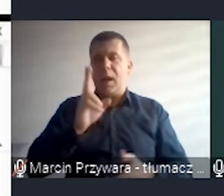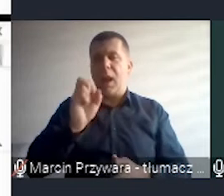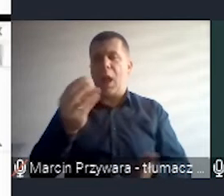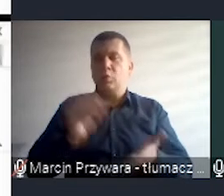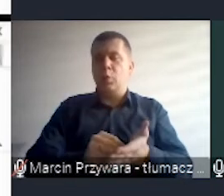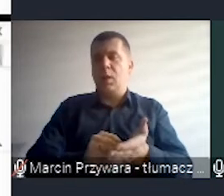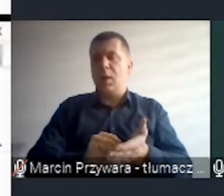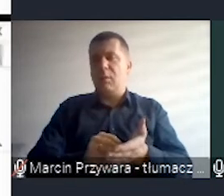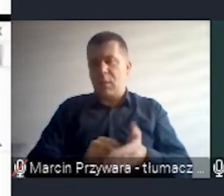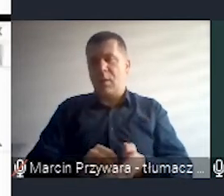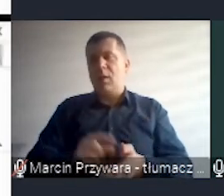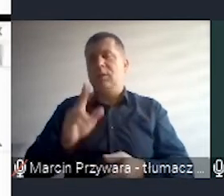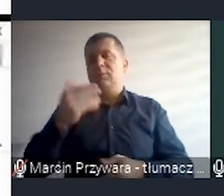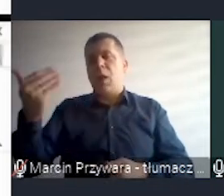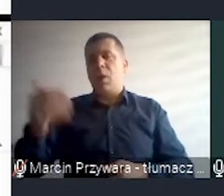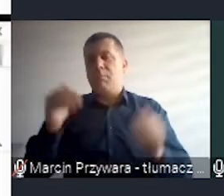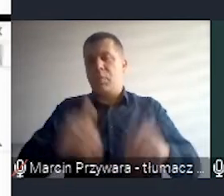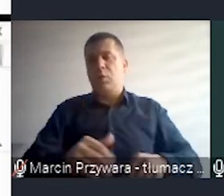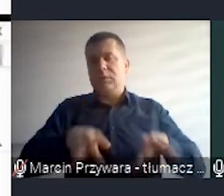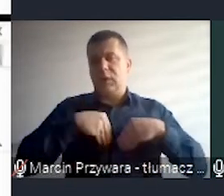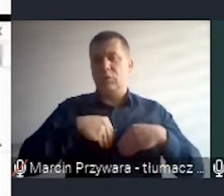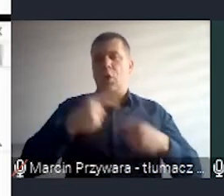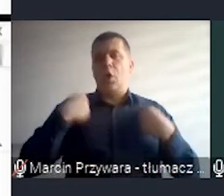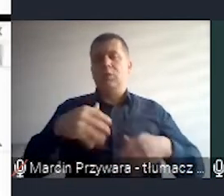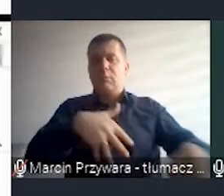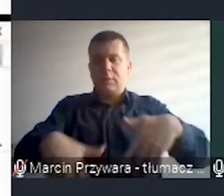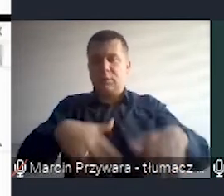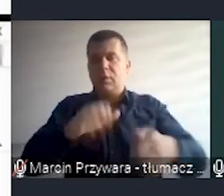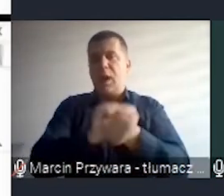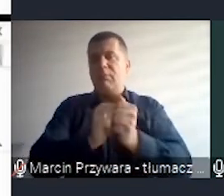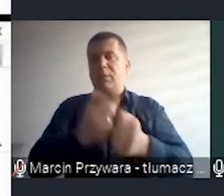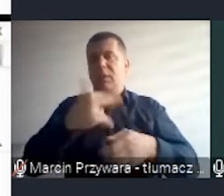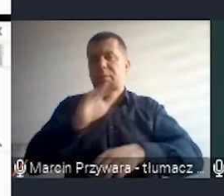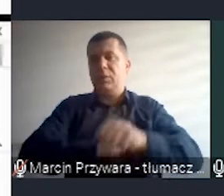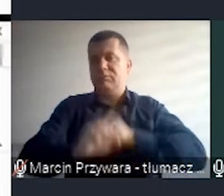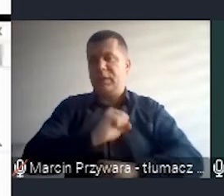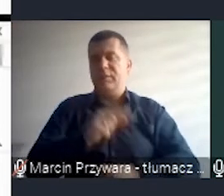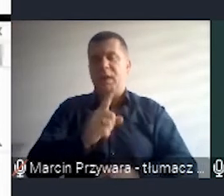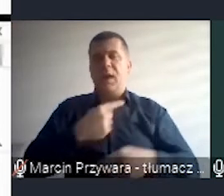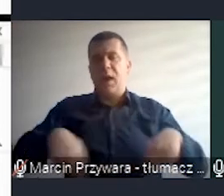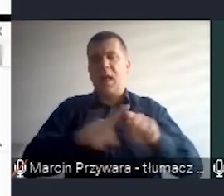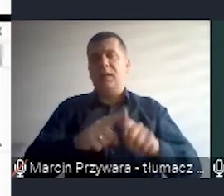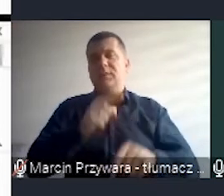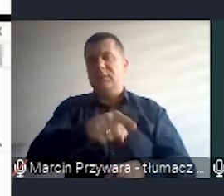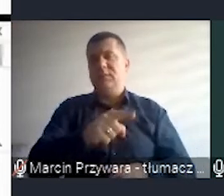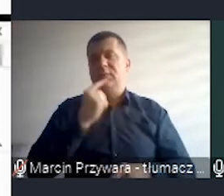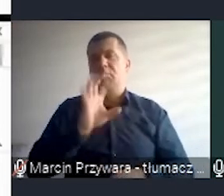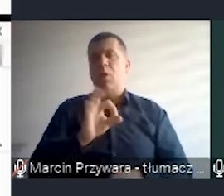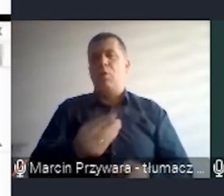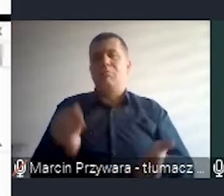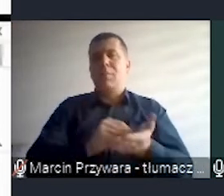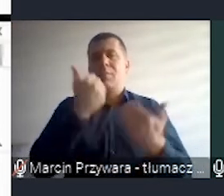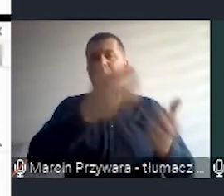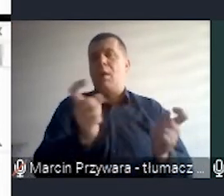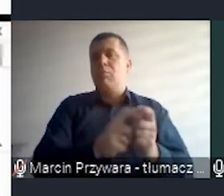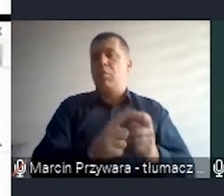czyli możliwość zatrudnienia osoby bezrobotnej albo niepełnosprawnej do realizacji tego zlecenia, bo beneficjent wziął dodatkowe